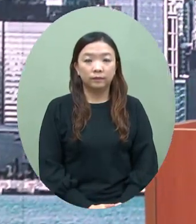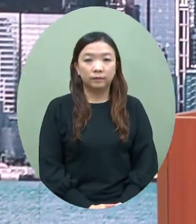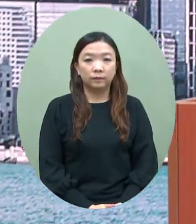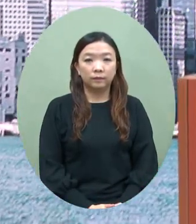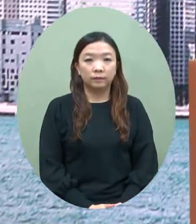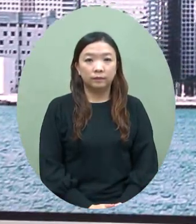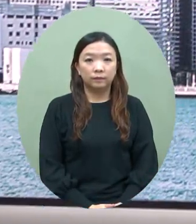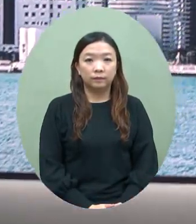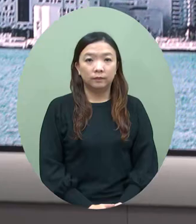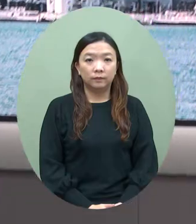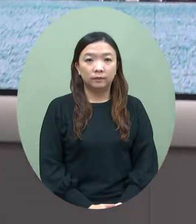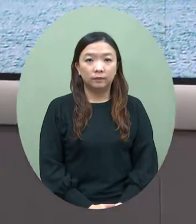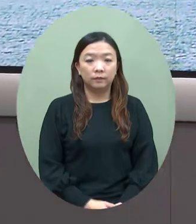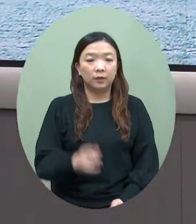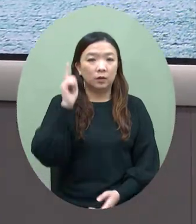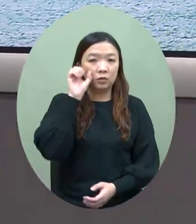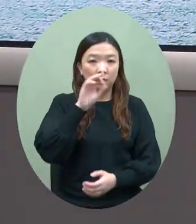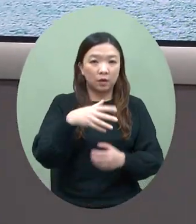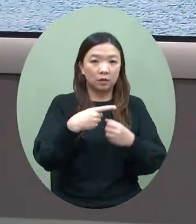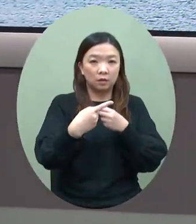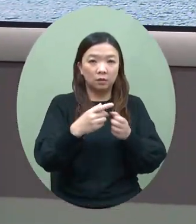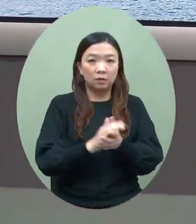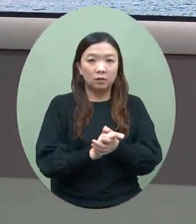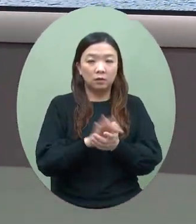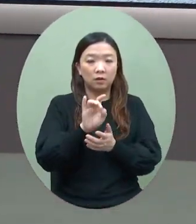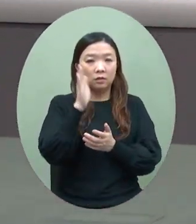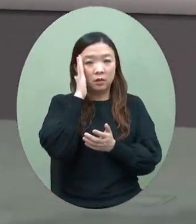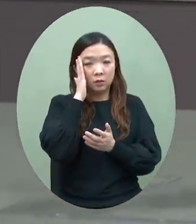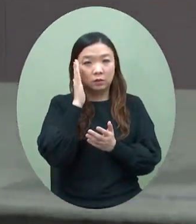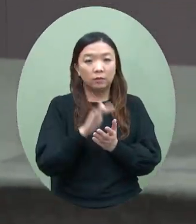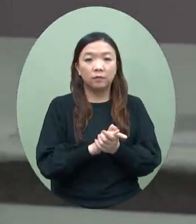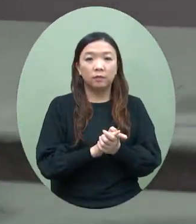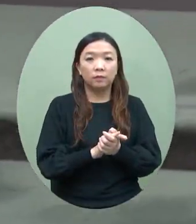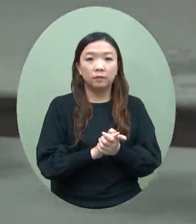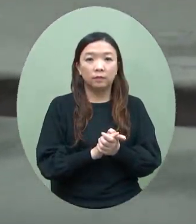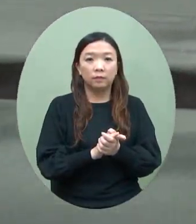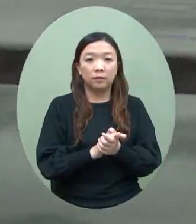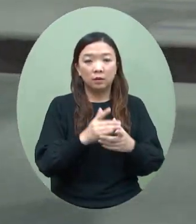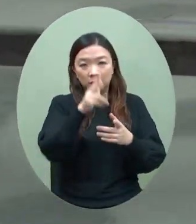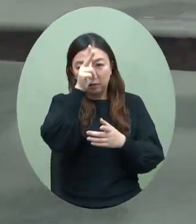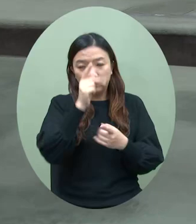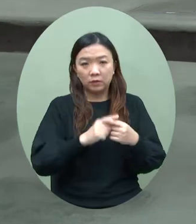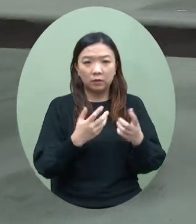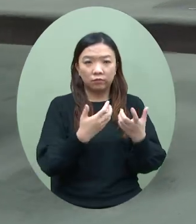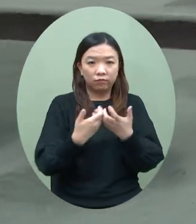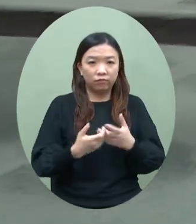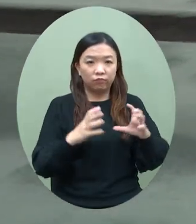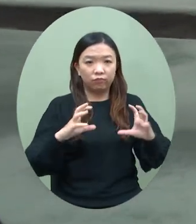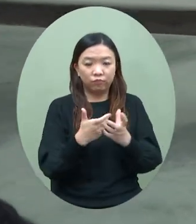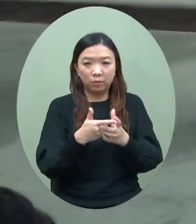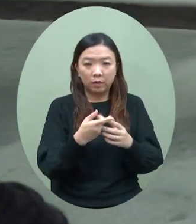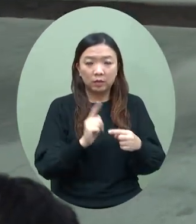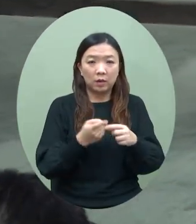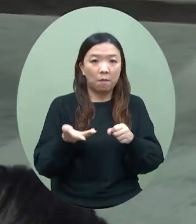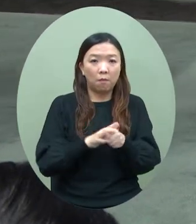香港零一嘅，第一個想問翻咧，即係第一輪嘅啲酒店，其實政府有冇話有個數字，即係話真係補貼咗幾多錢？